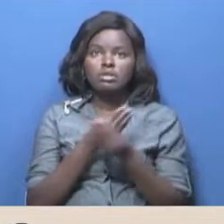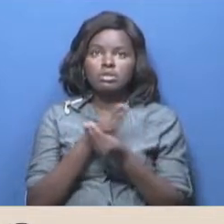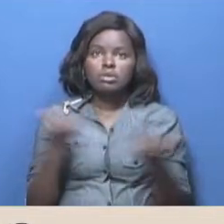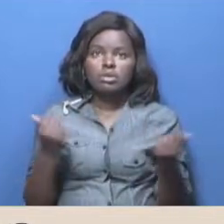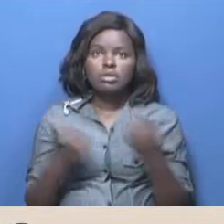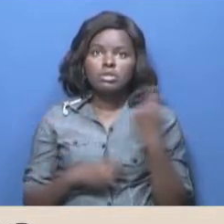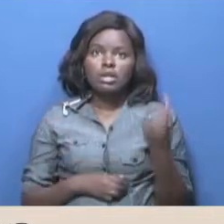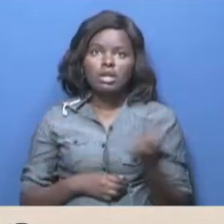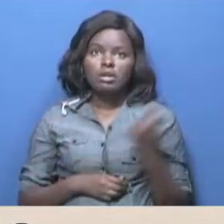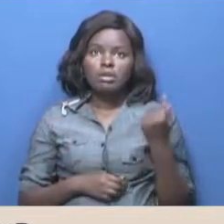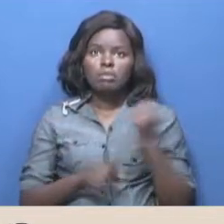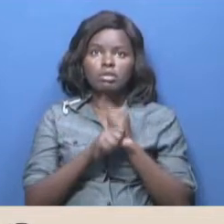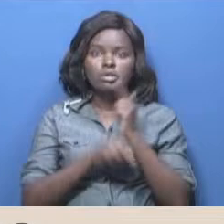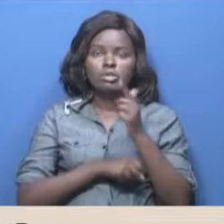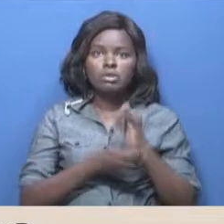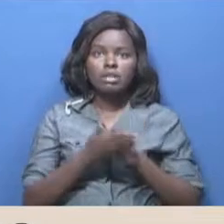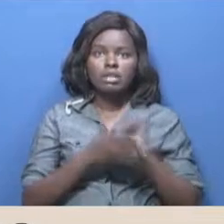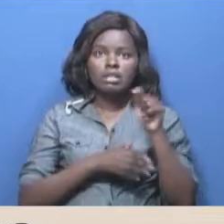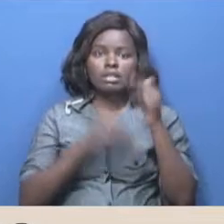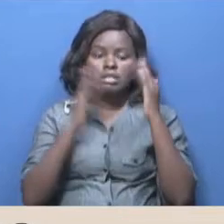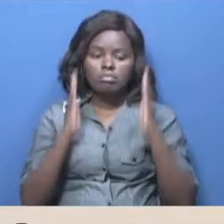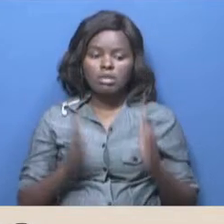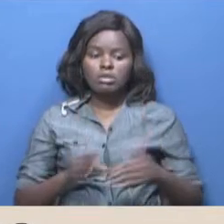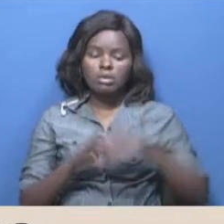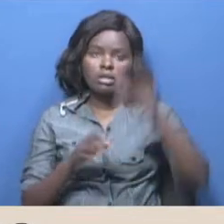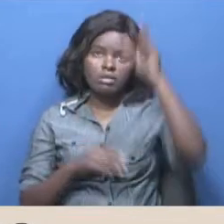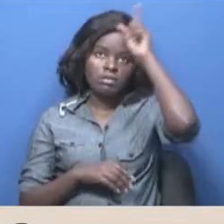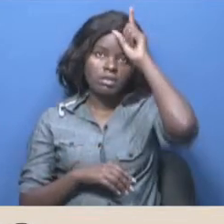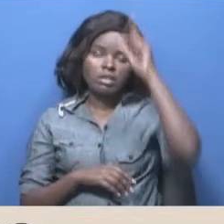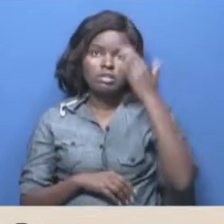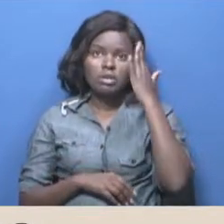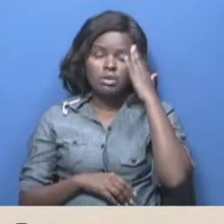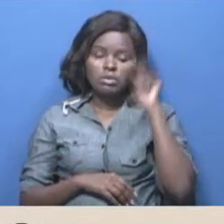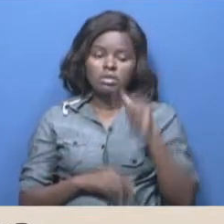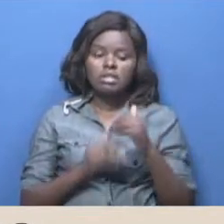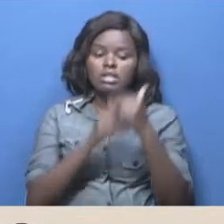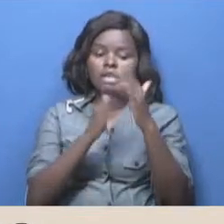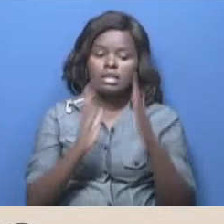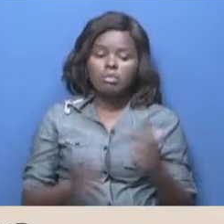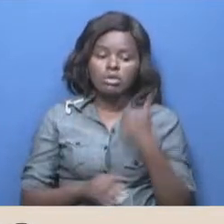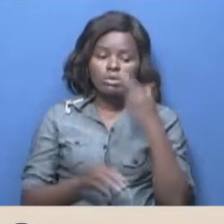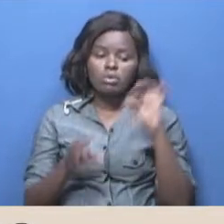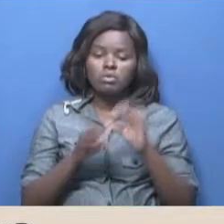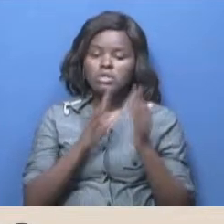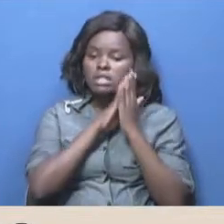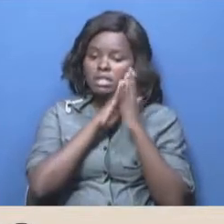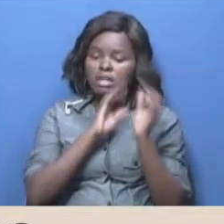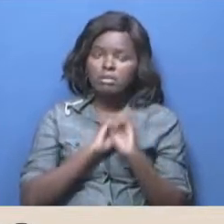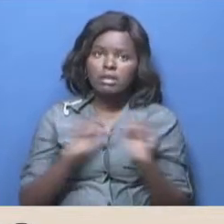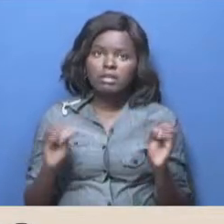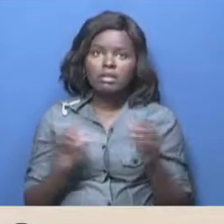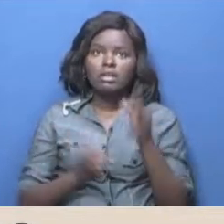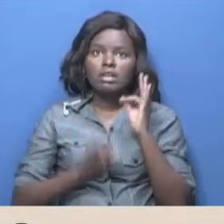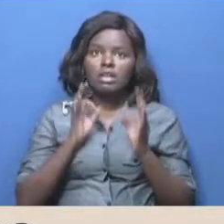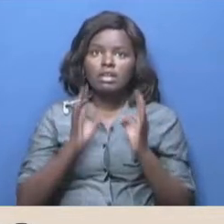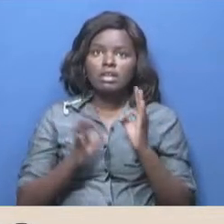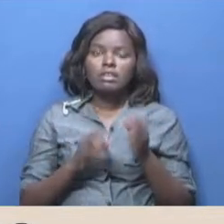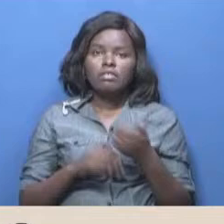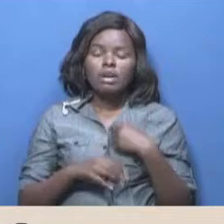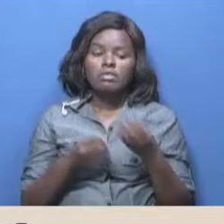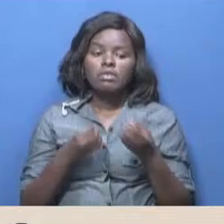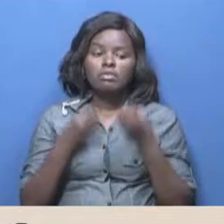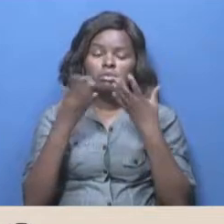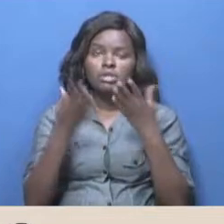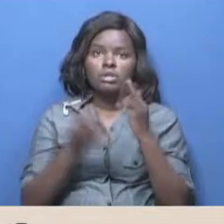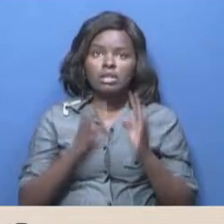pekee kuhakikisha kuwa yule mwananchi kule mashinani anajua yule kiongozi aliyemchagua hakulala. Kama ni ujumbe alifikisha,